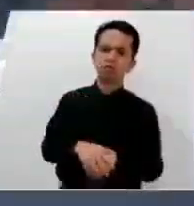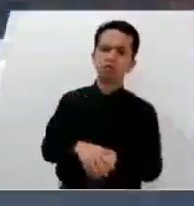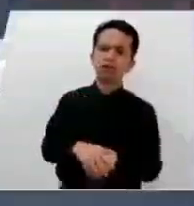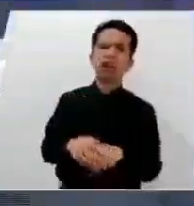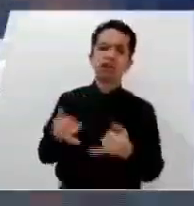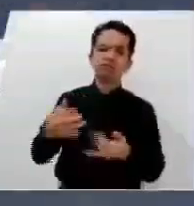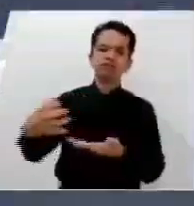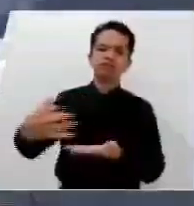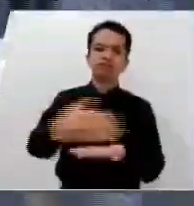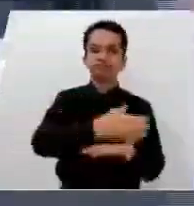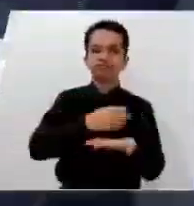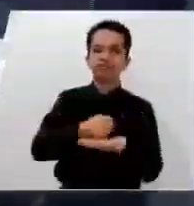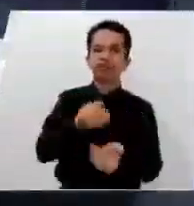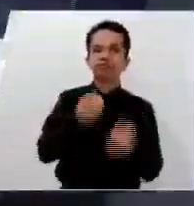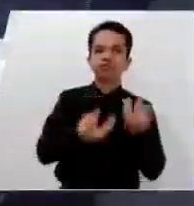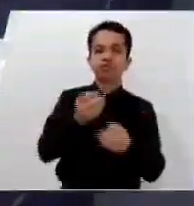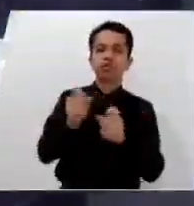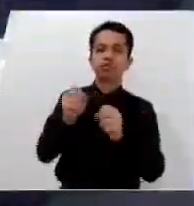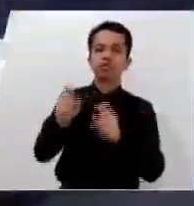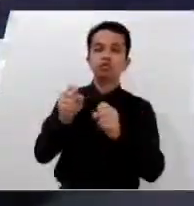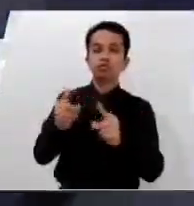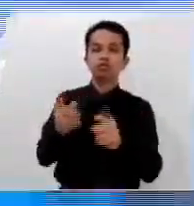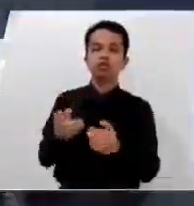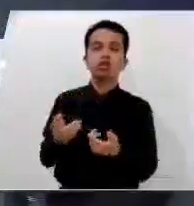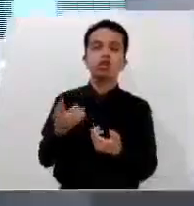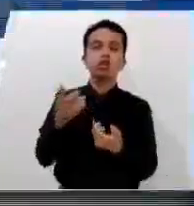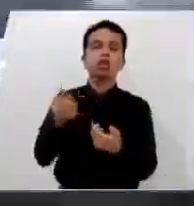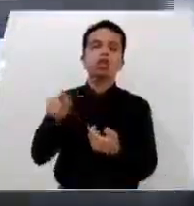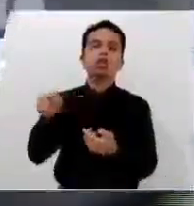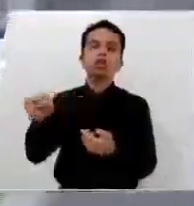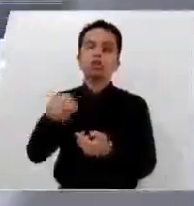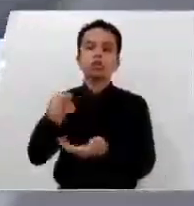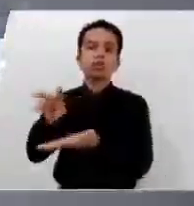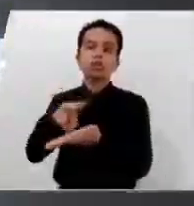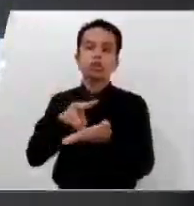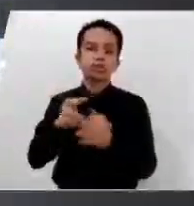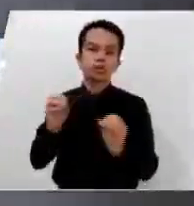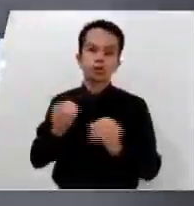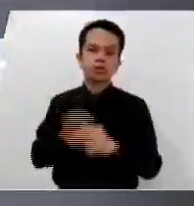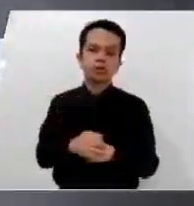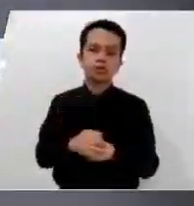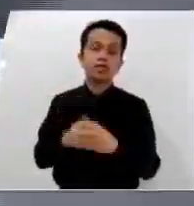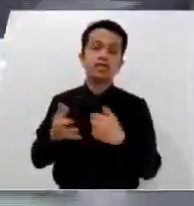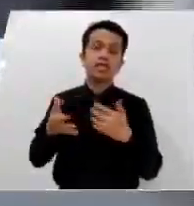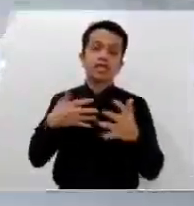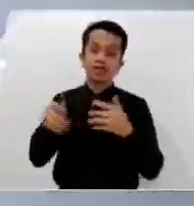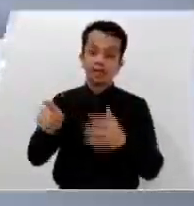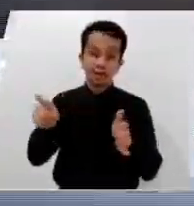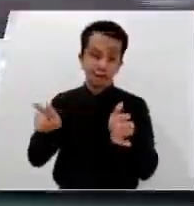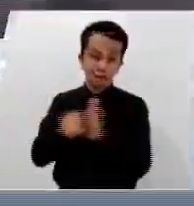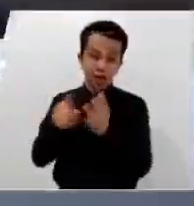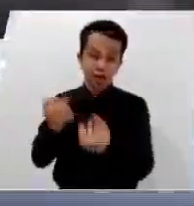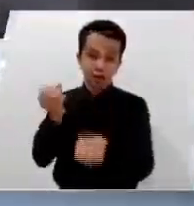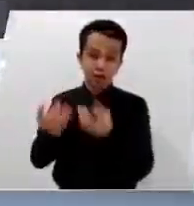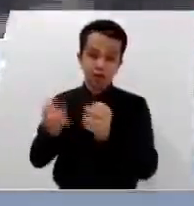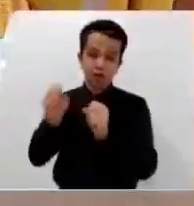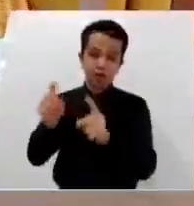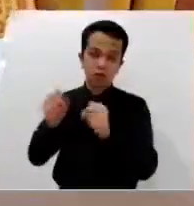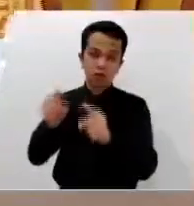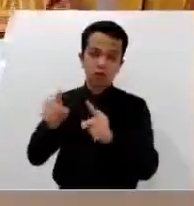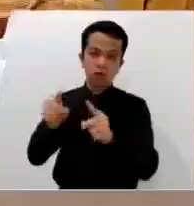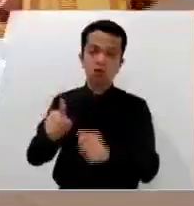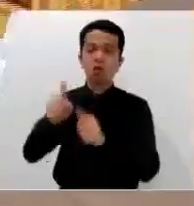paputok na itinitinda sa bangketa sa Cogyo kung saan walang designated area. Maging ang mga pinagbabawal na paputok na ibinebenta paakyat ng Marilake